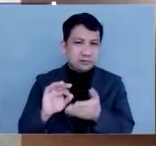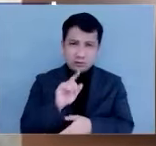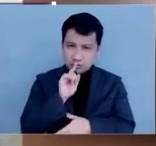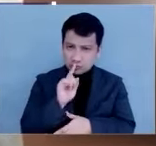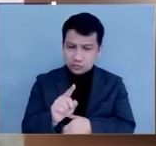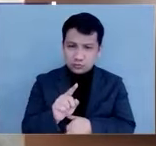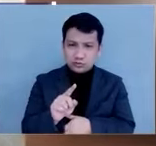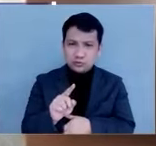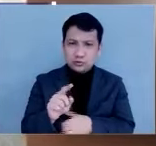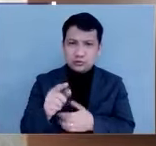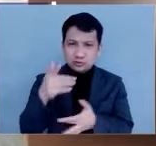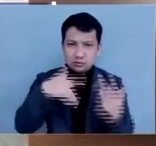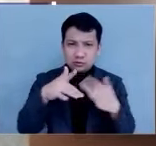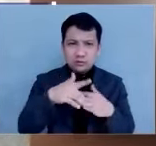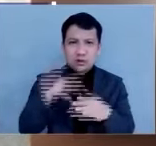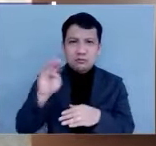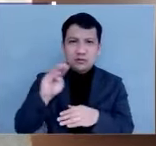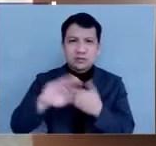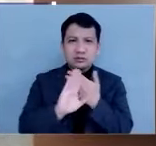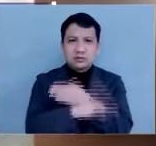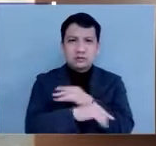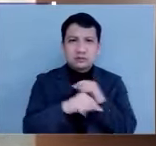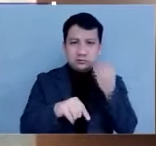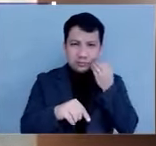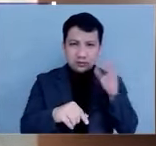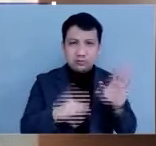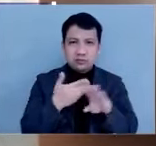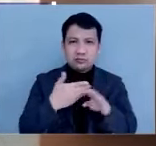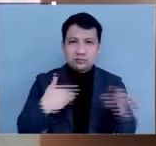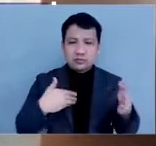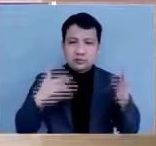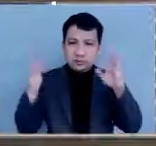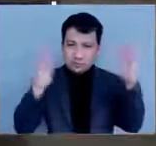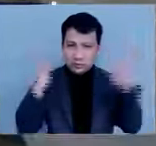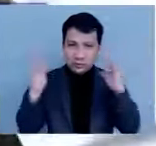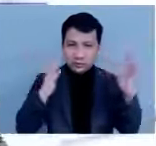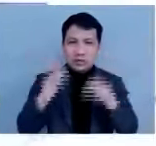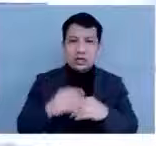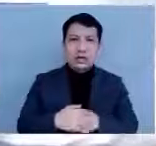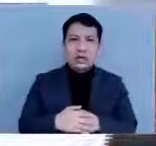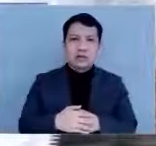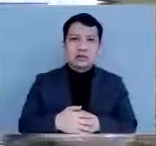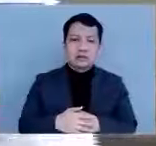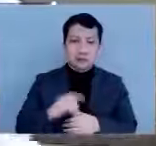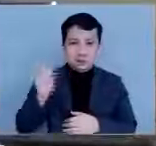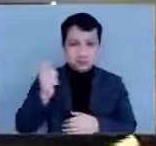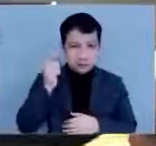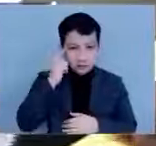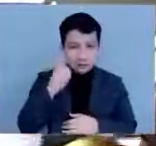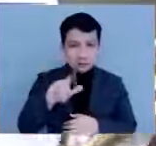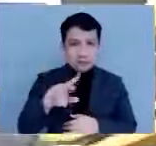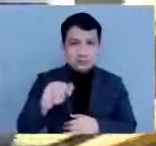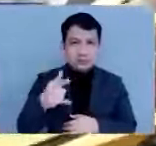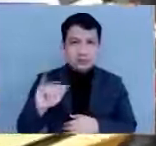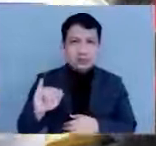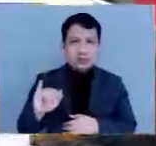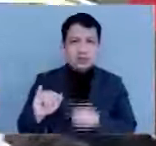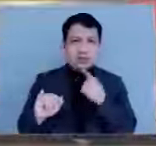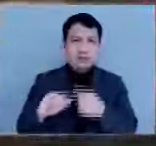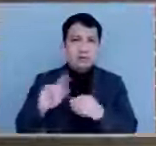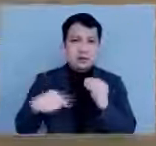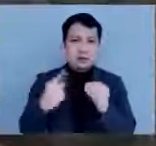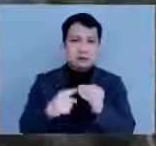sila pero Lunes pa lang ay nakauwi na sila bago pa humagupit ang bagyo. Pati si Governor Luigi pinabulaanan ang